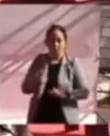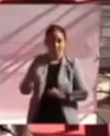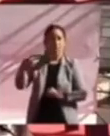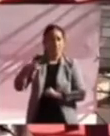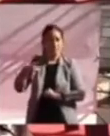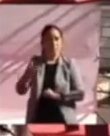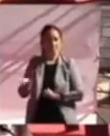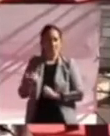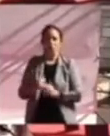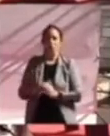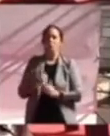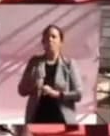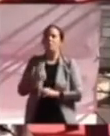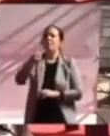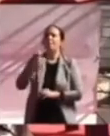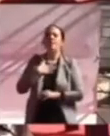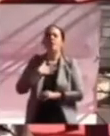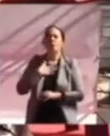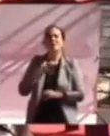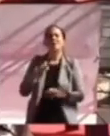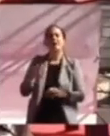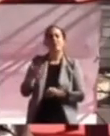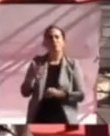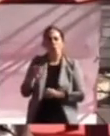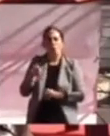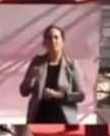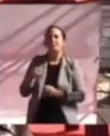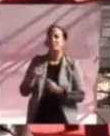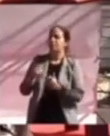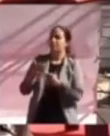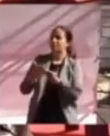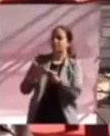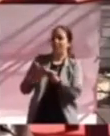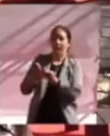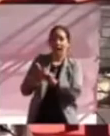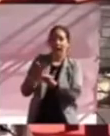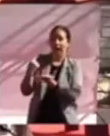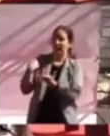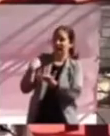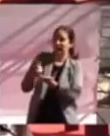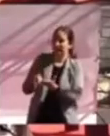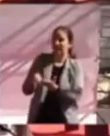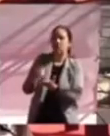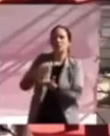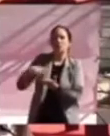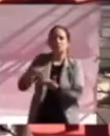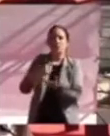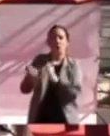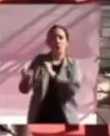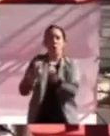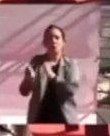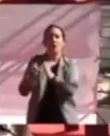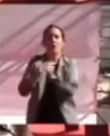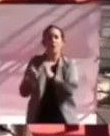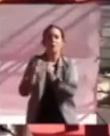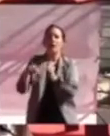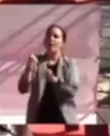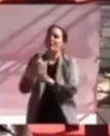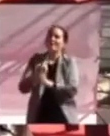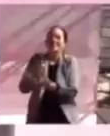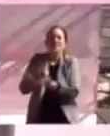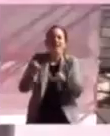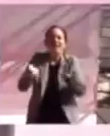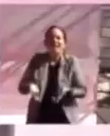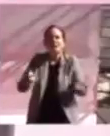non controvento dopo molti anni in cui siamo stati contro vento e per questo bisogna battere il ferro e usare in